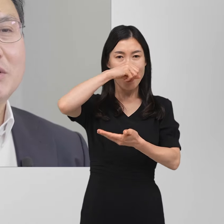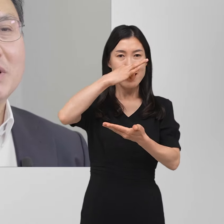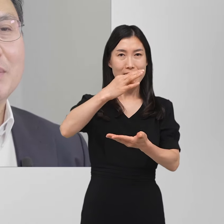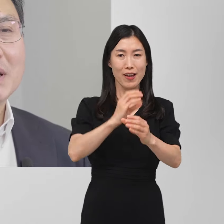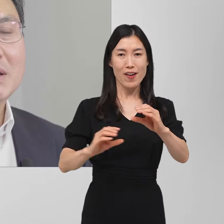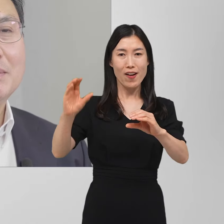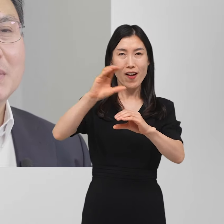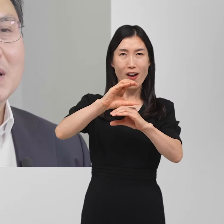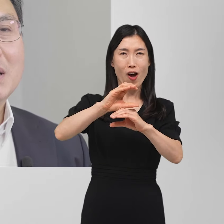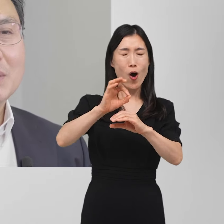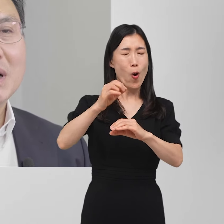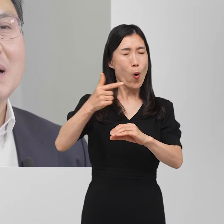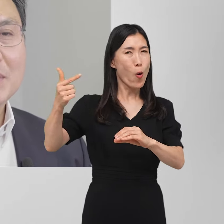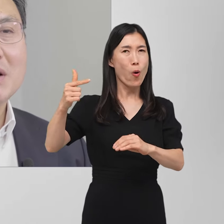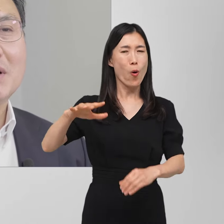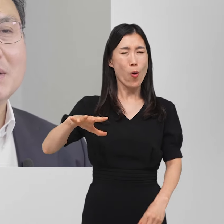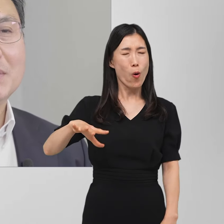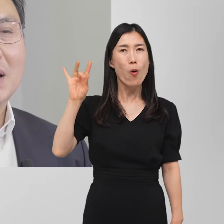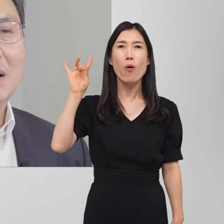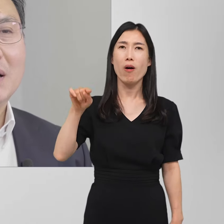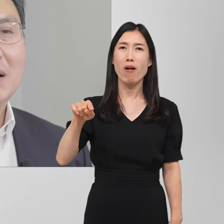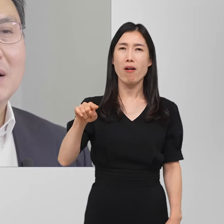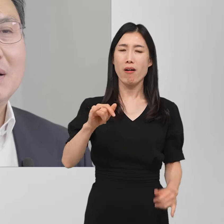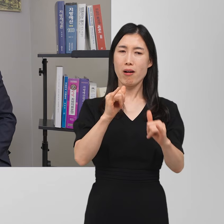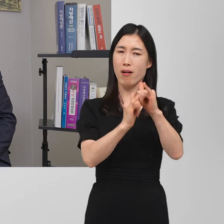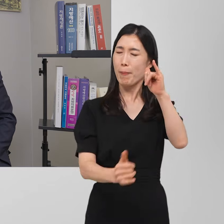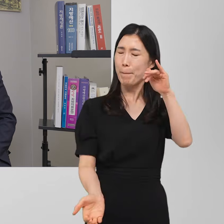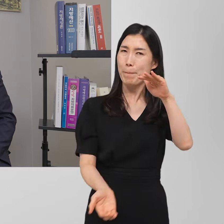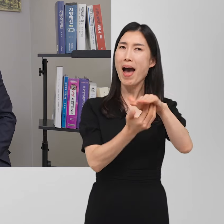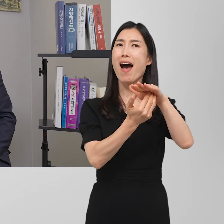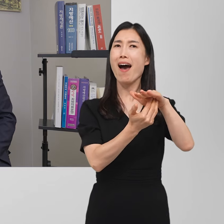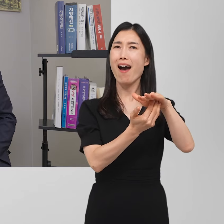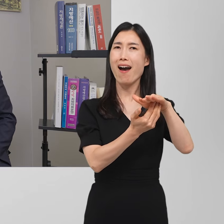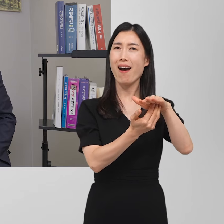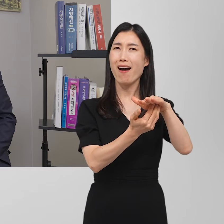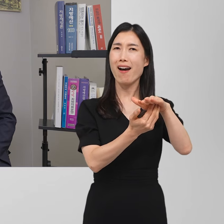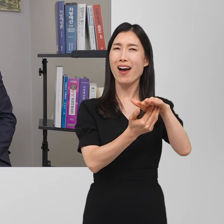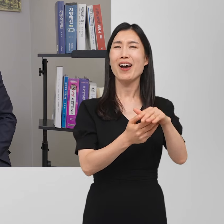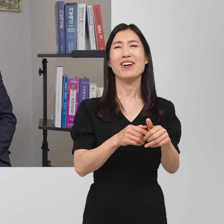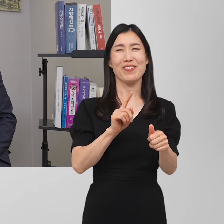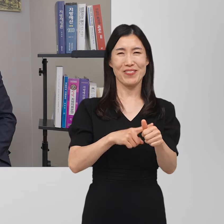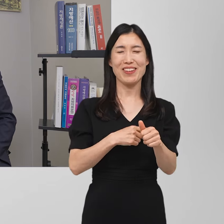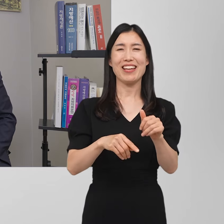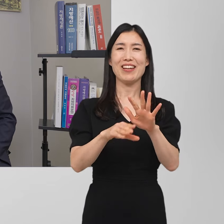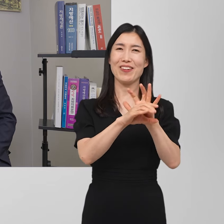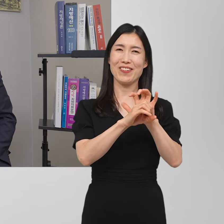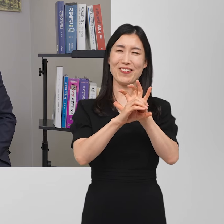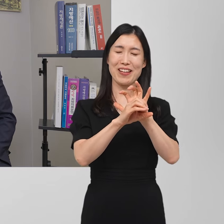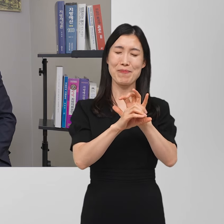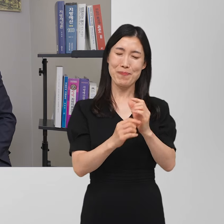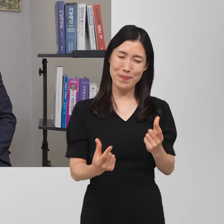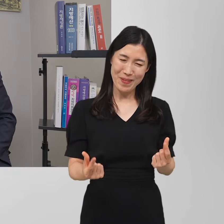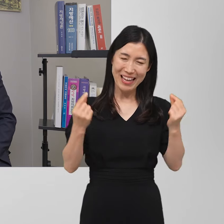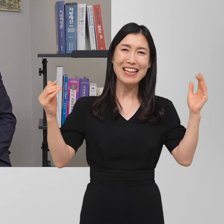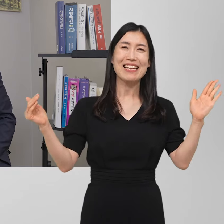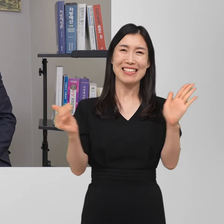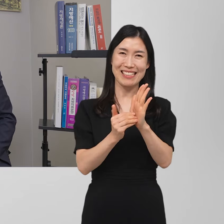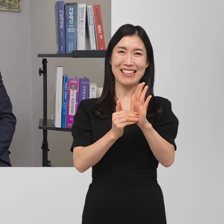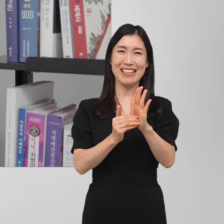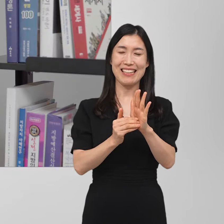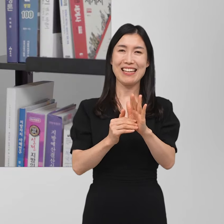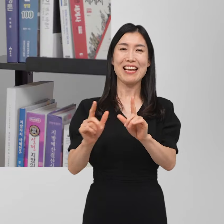직후에 제출된 만큼 의미가 남다른 것 같습니다. 게다가 사상 최대 규모의 주술 증액이 이루어졌기